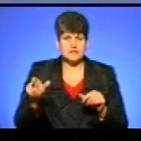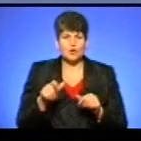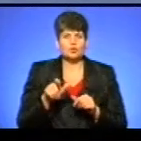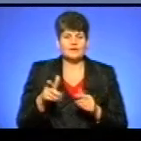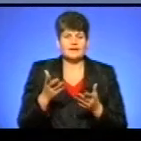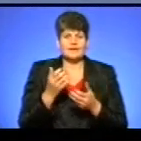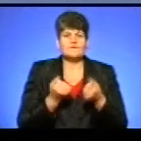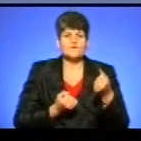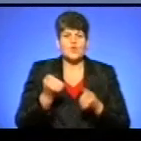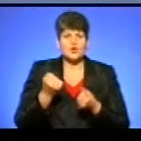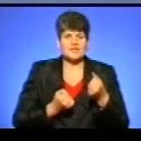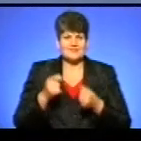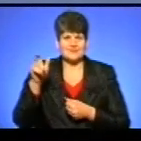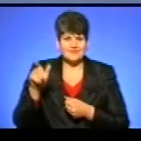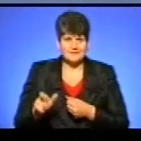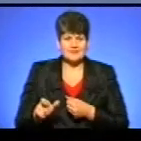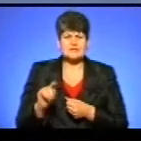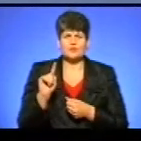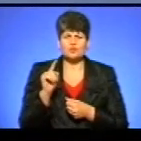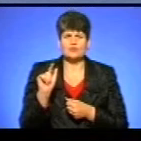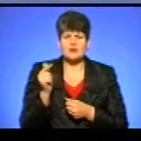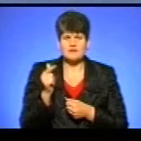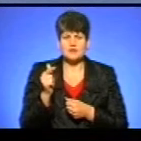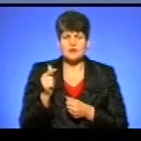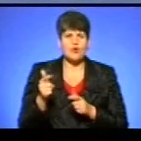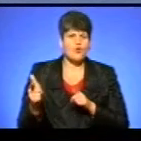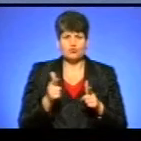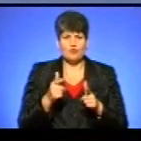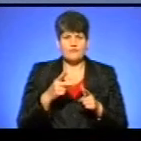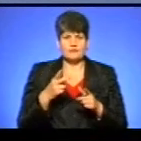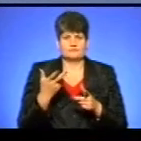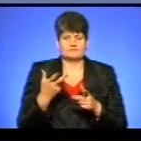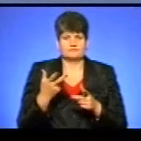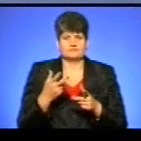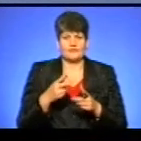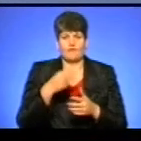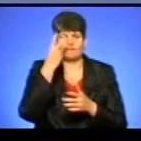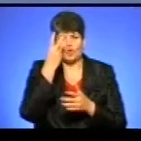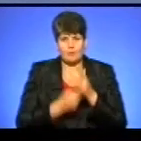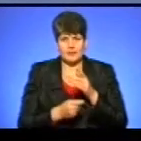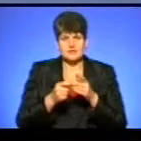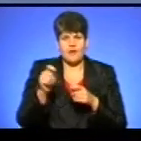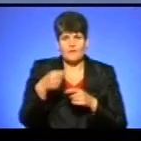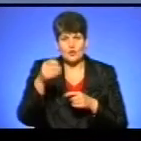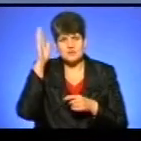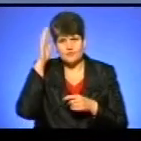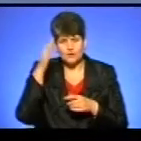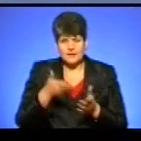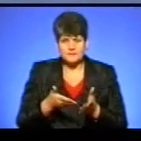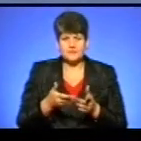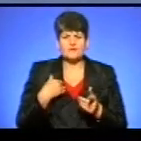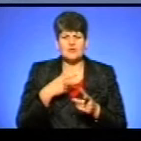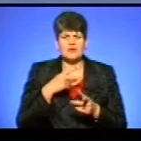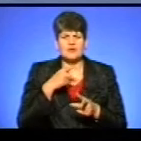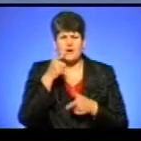які водії, які за гривню готові втопитися або вдавитися ложкою води. Вони